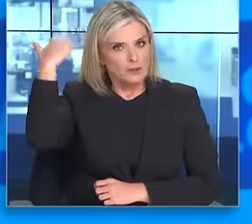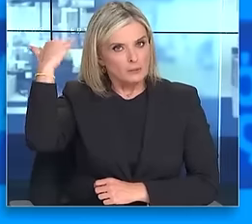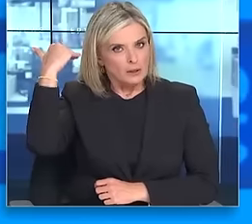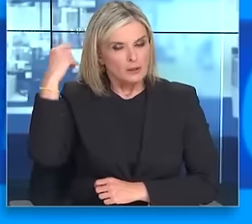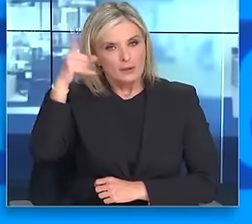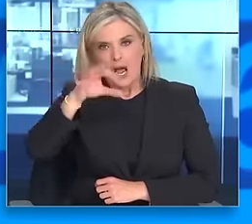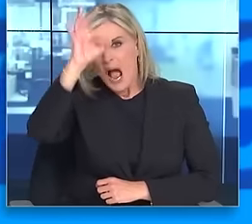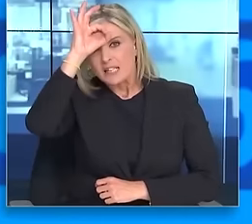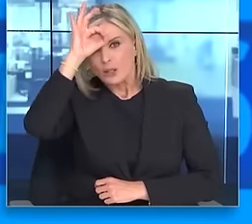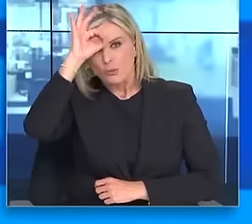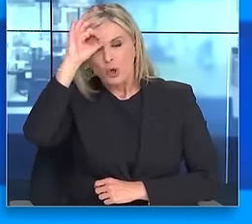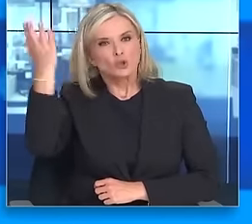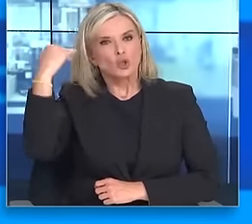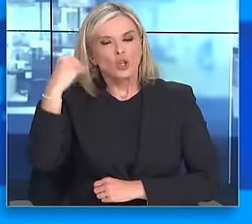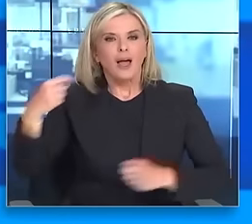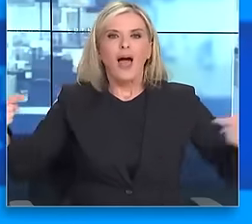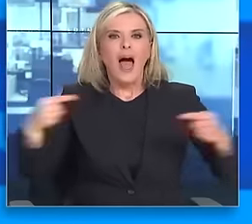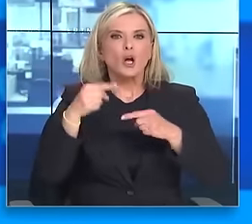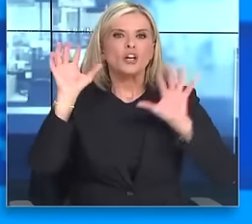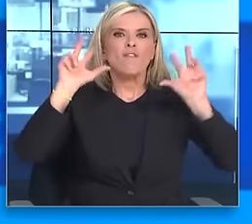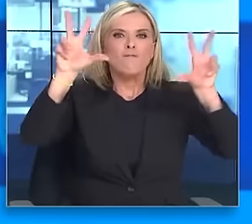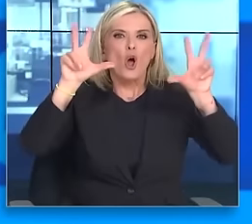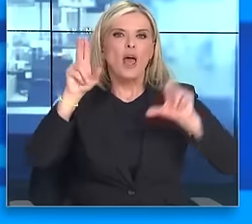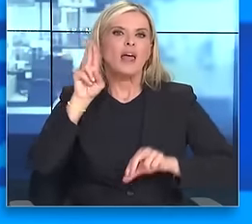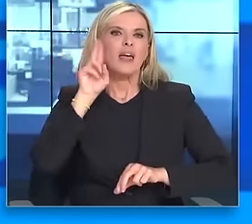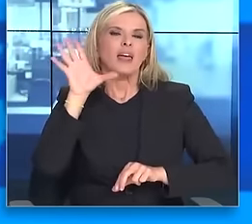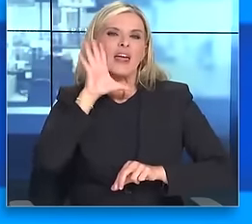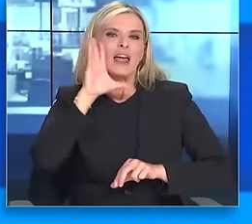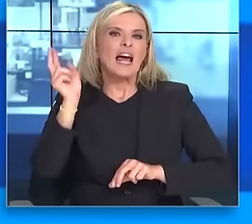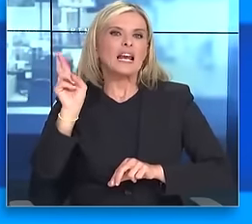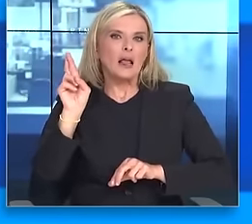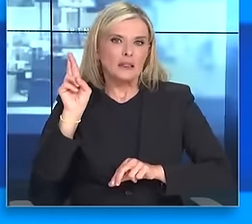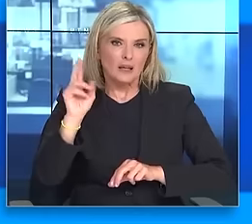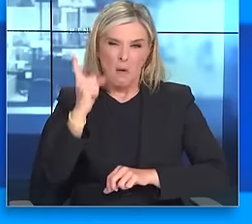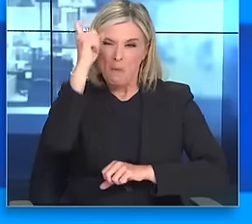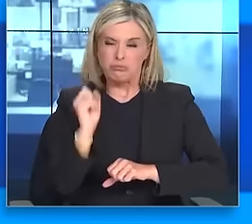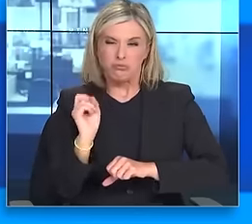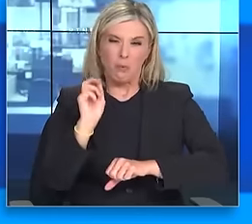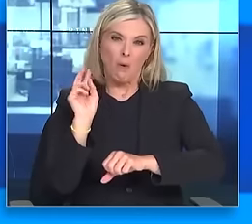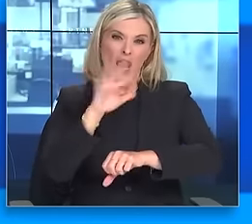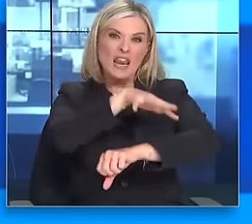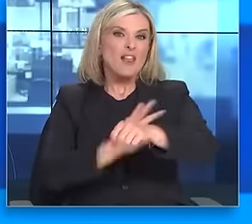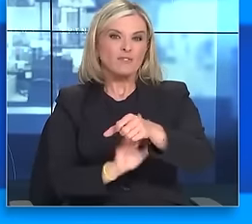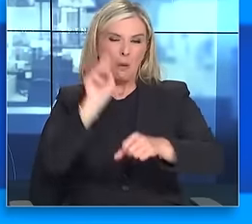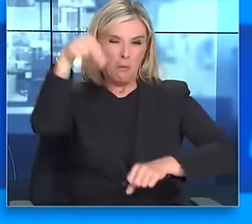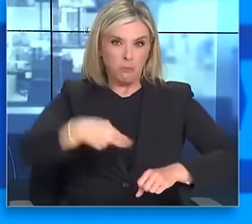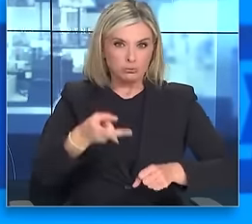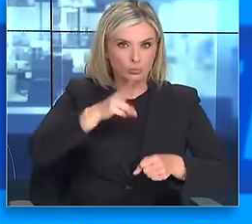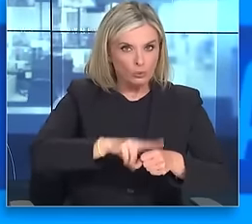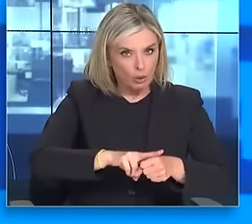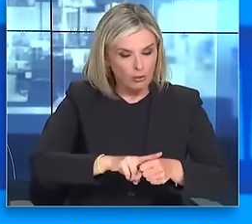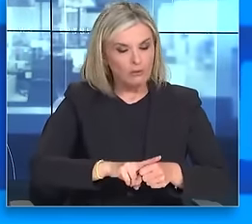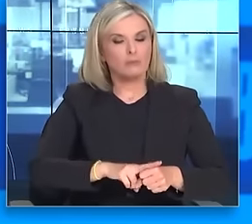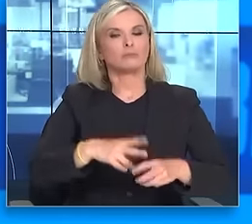υπήρξε μια πάρα πολύ συστηματική δουλειά από την αστυνομία, η οποία έγινε με εχημήθεια και με μεγάλη, καθώς φαίνεται, με υψηλό